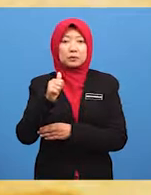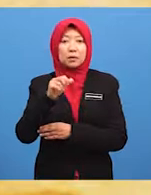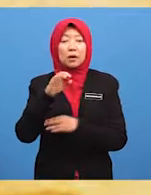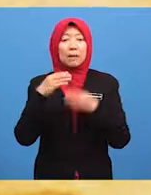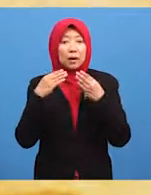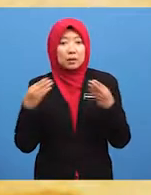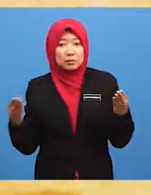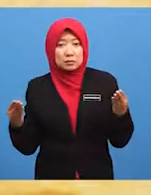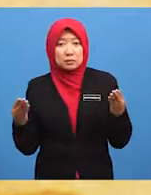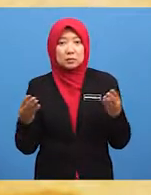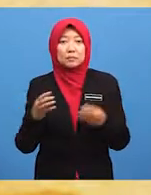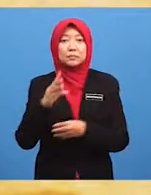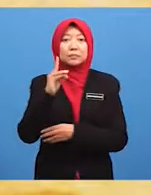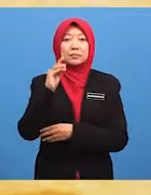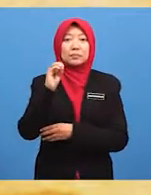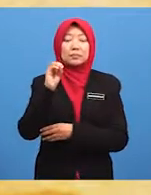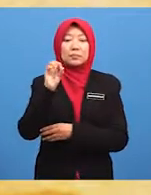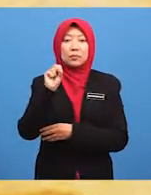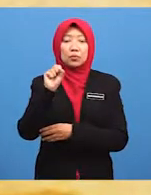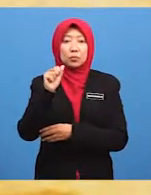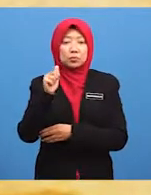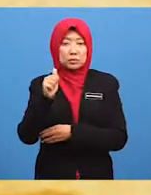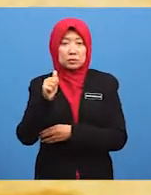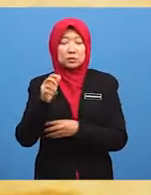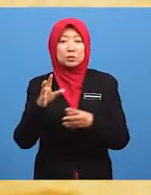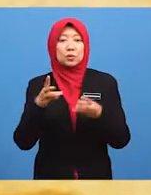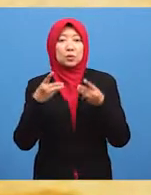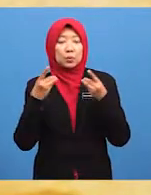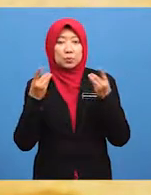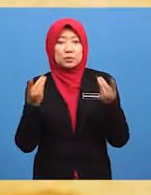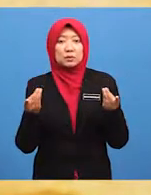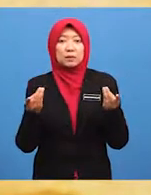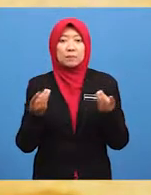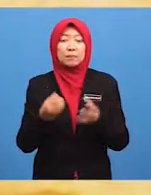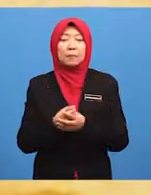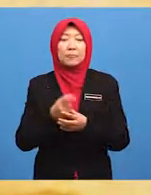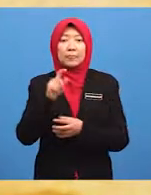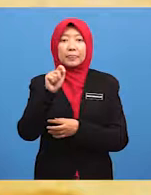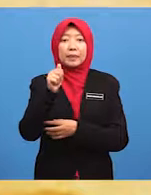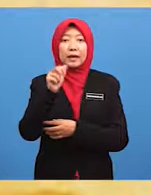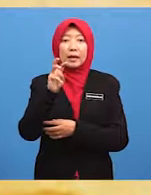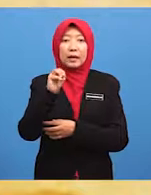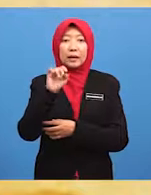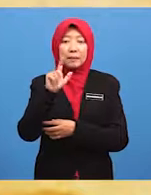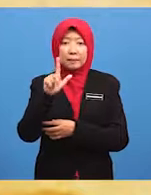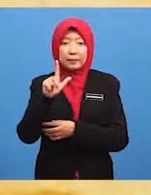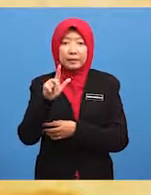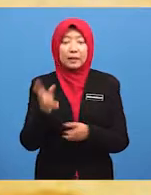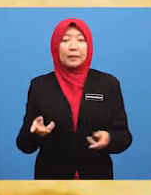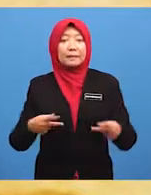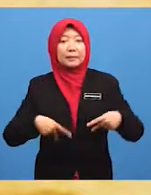bahasa. Dosa disebut dosa. Kedua, pengaruh bahasa Tamil. Peti disebut